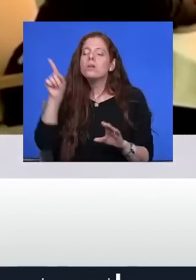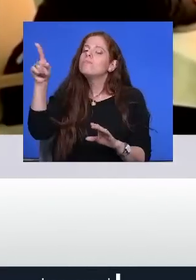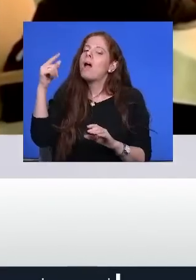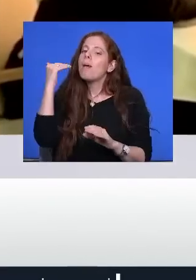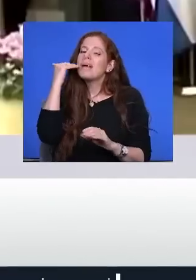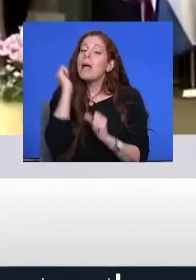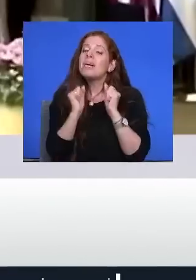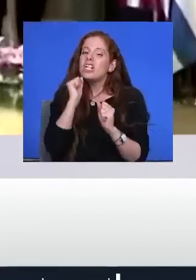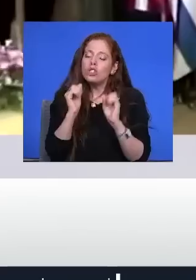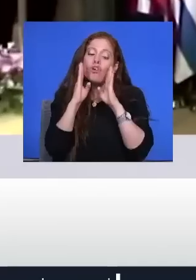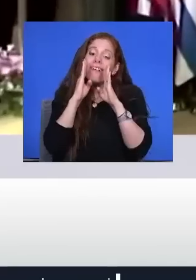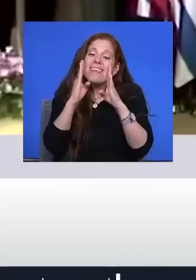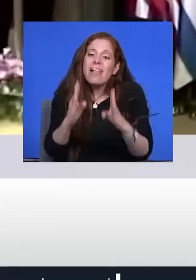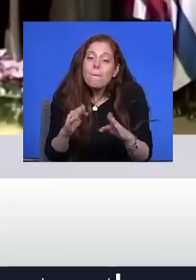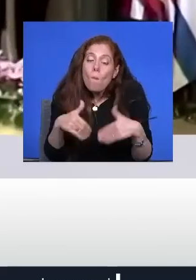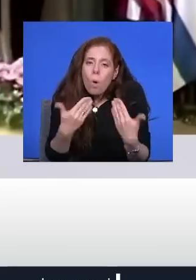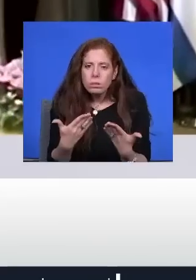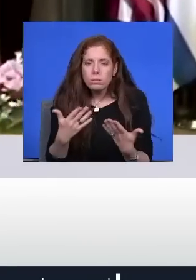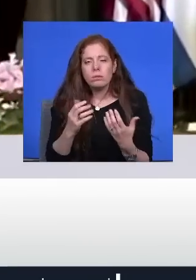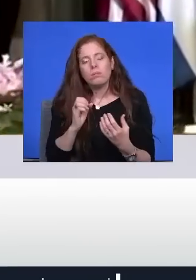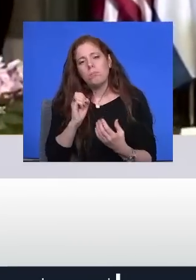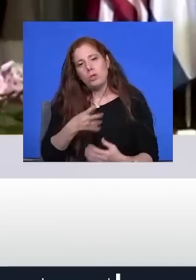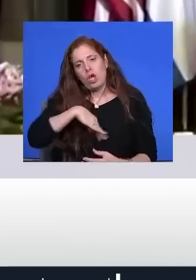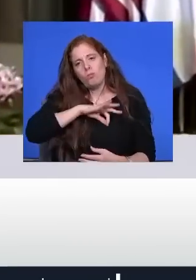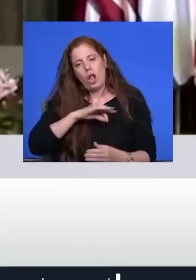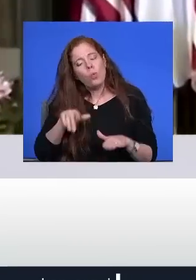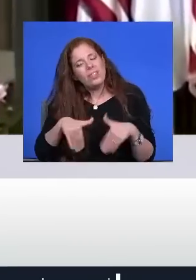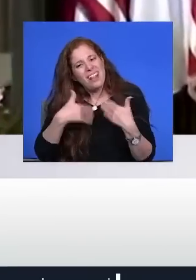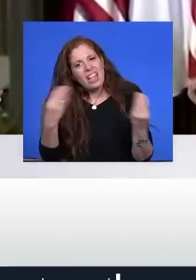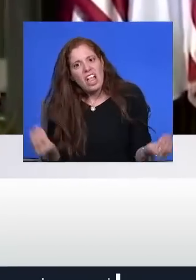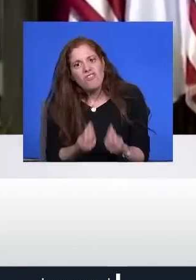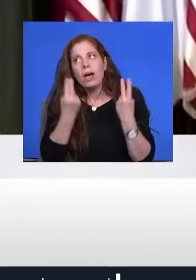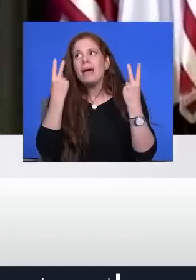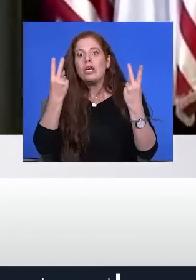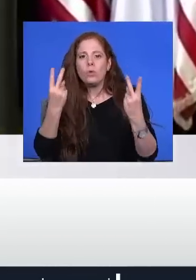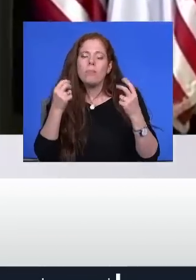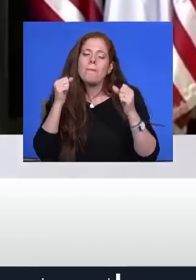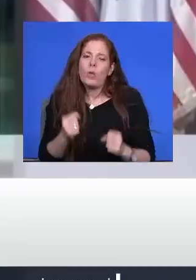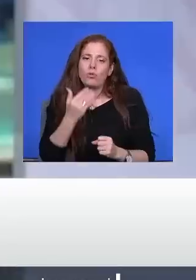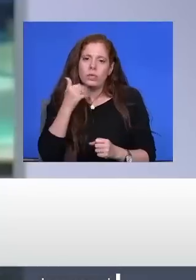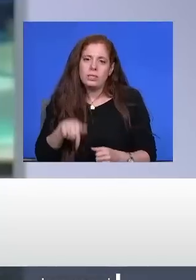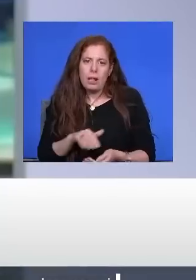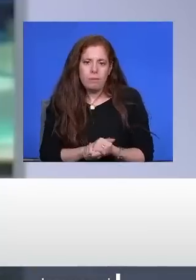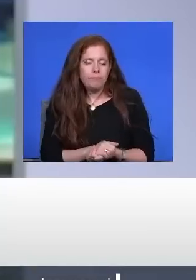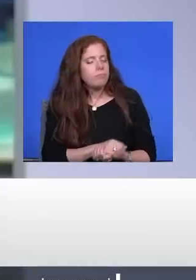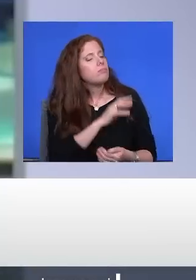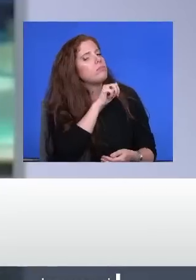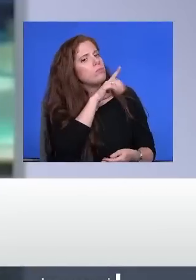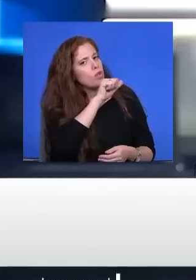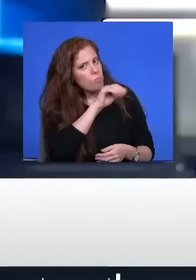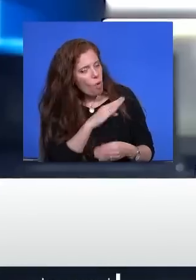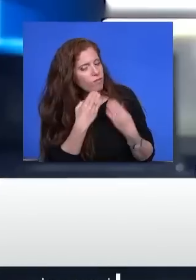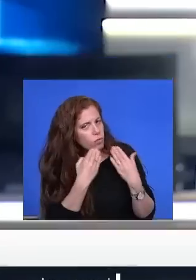לתת אמון בשליחי מערכת הביטחון שלנו, כדי לתת את הדברים החיוניים לביטחונה של ישראל. מואב, תודה רבה, ולא רק חזית